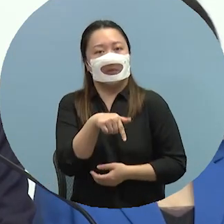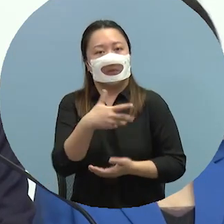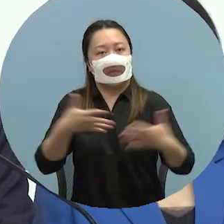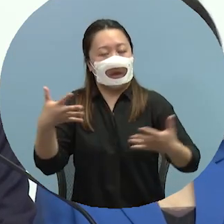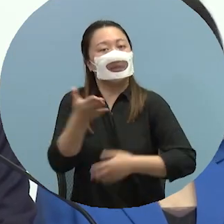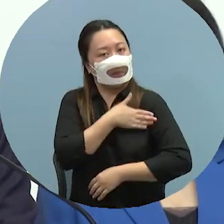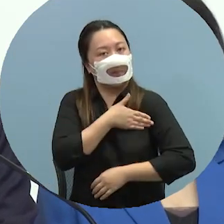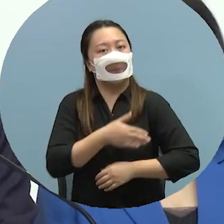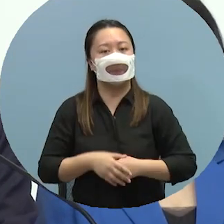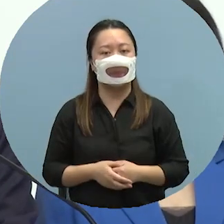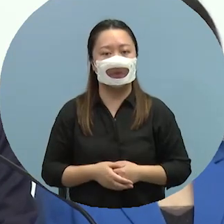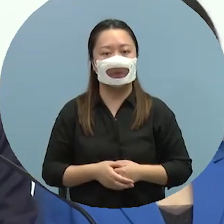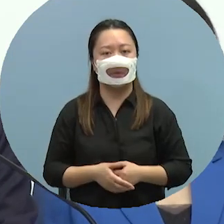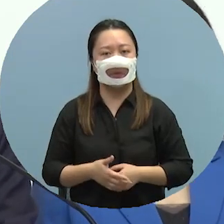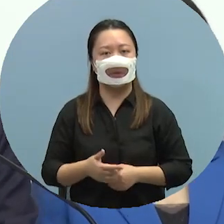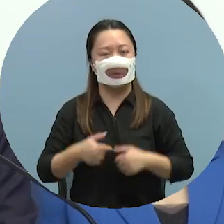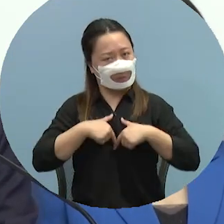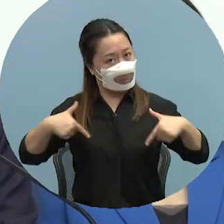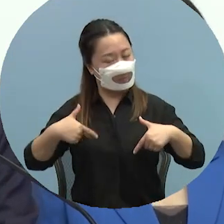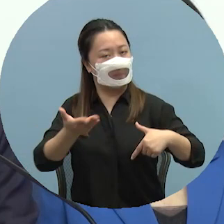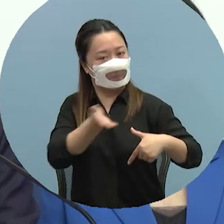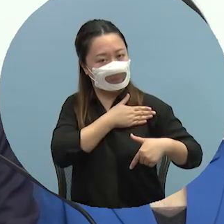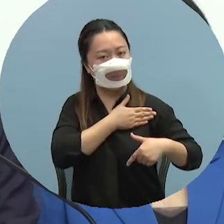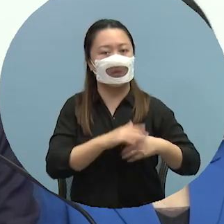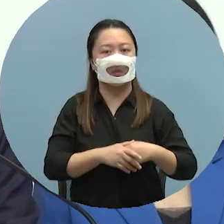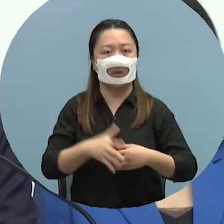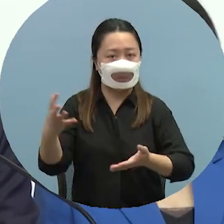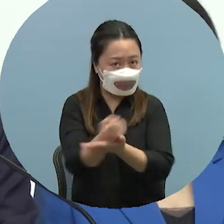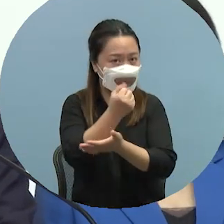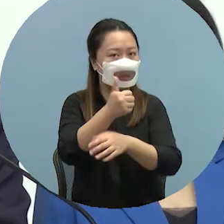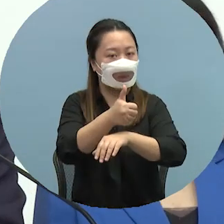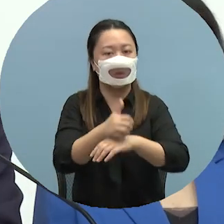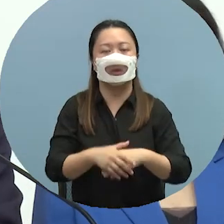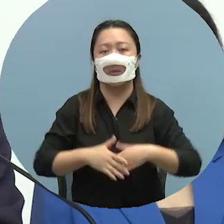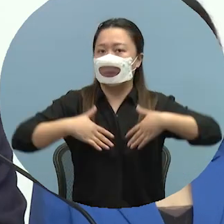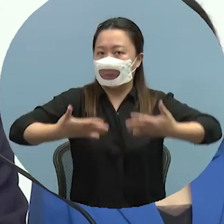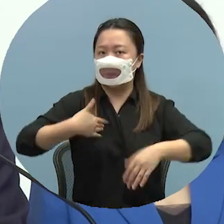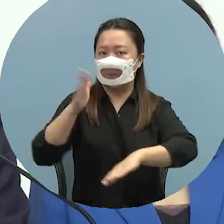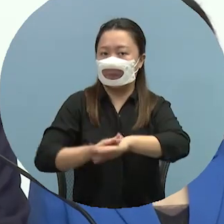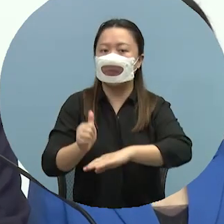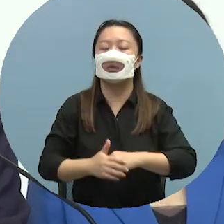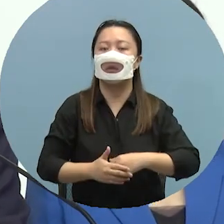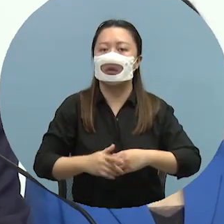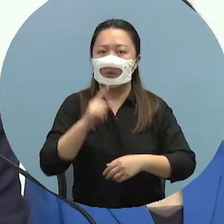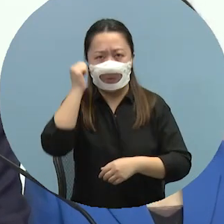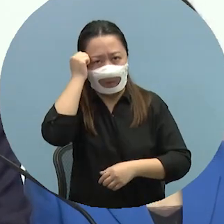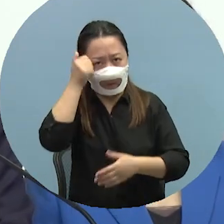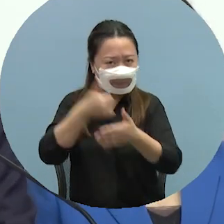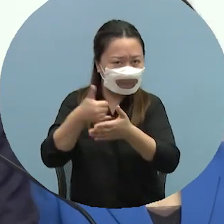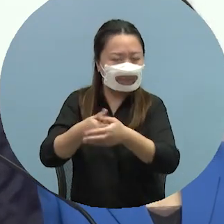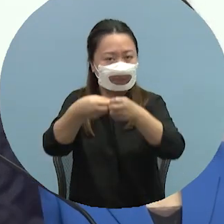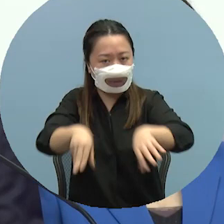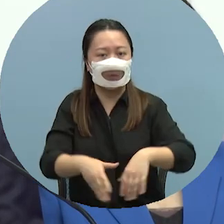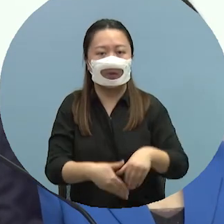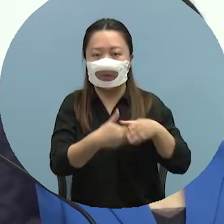任，敢於擔當，把握機遇，發揮所長，克服困難，